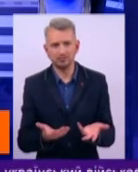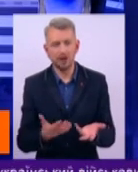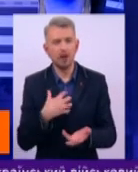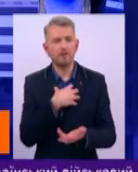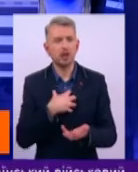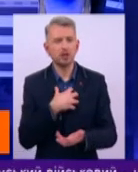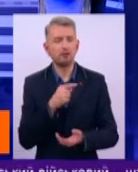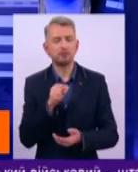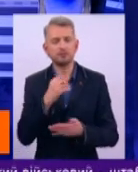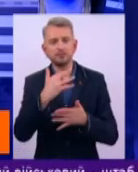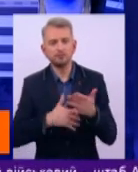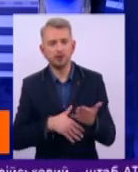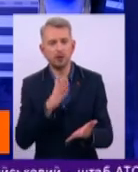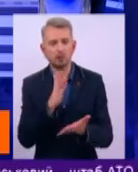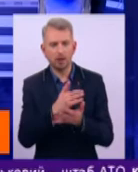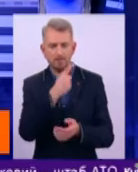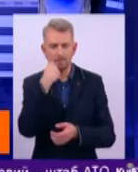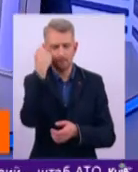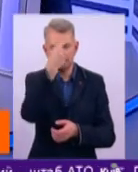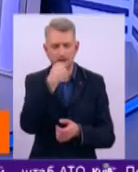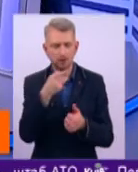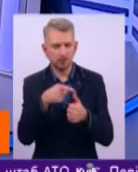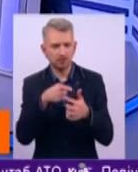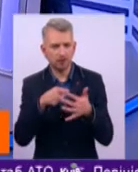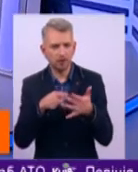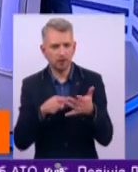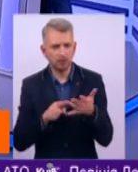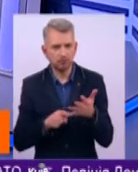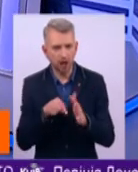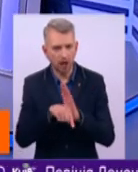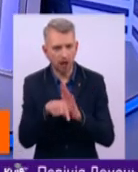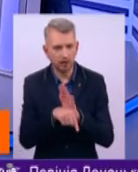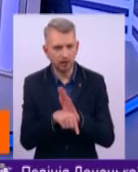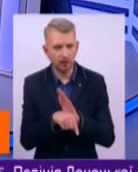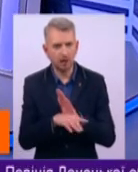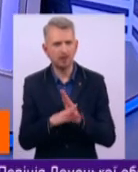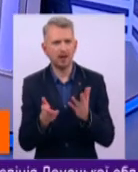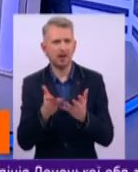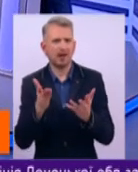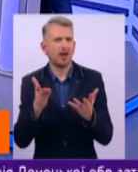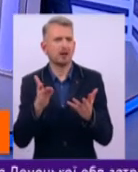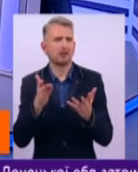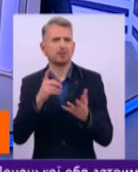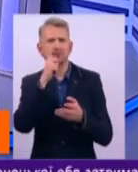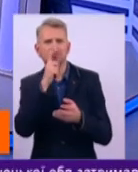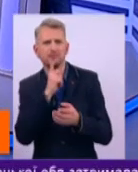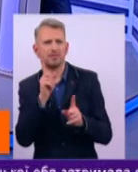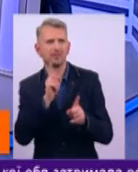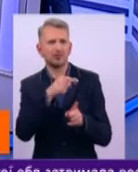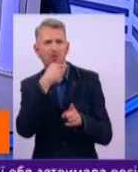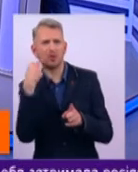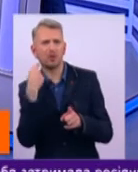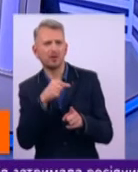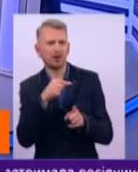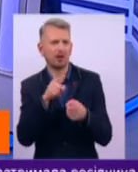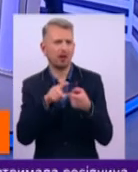важливо, що він має дійсно персоніфікований характер. Тобто не те, що там якесь аморфне утворення Росія, яке